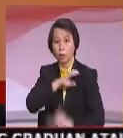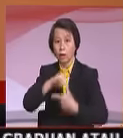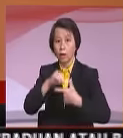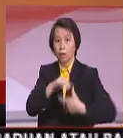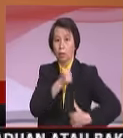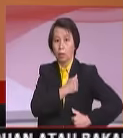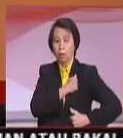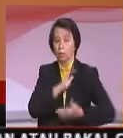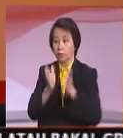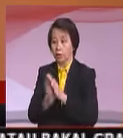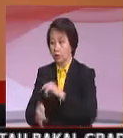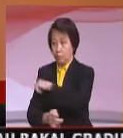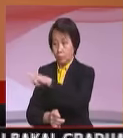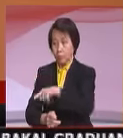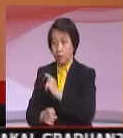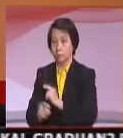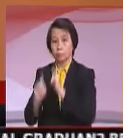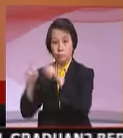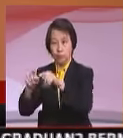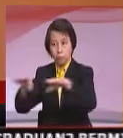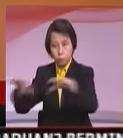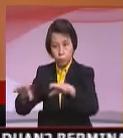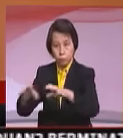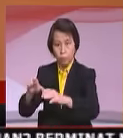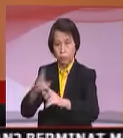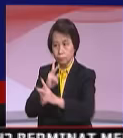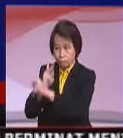tindakan sewajarnya dapat diambil.